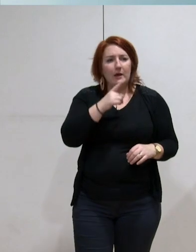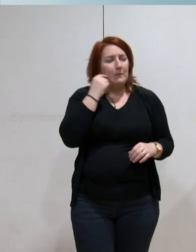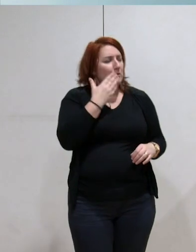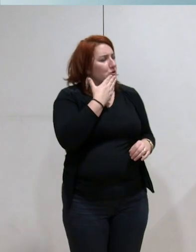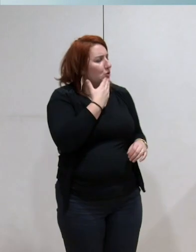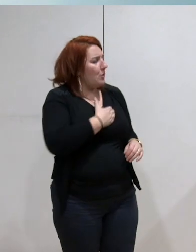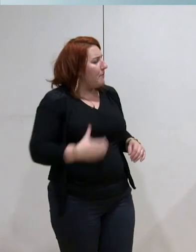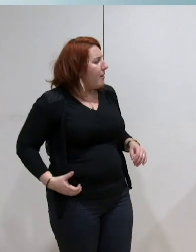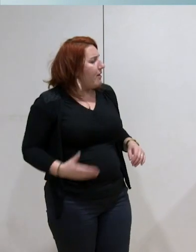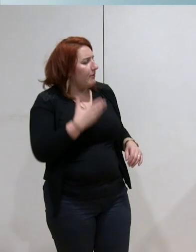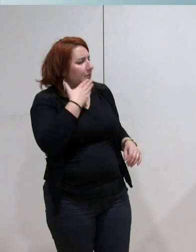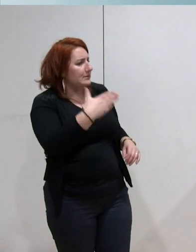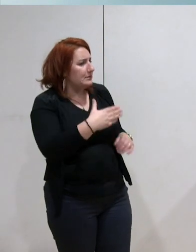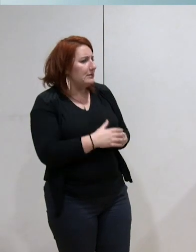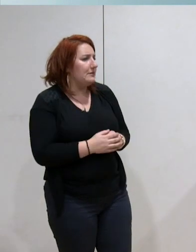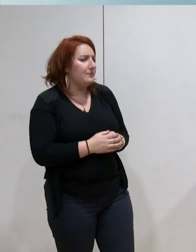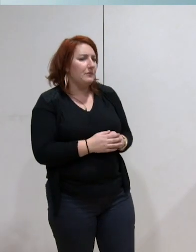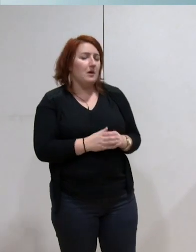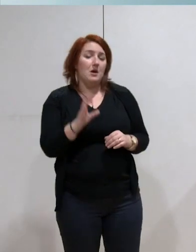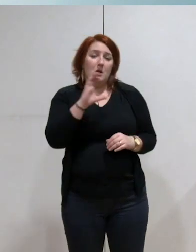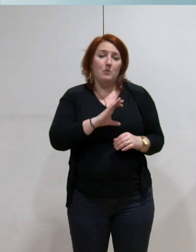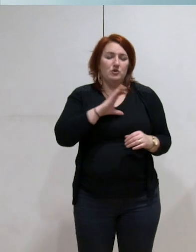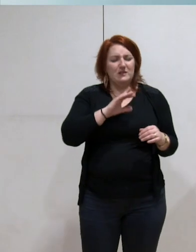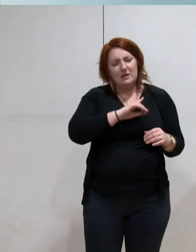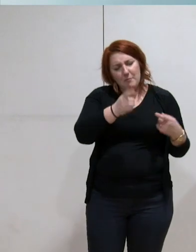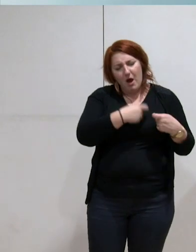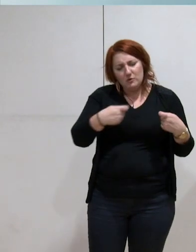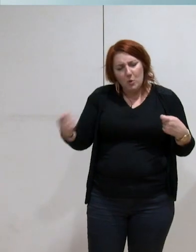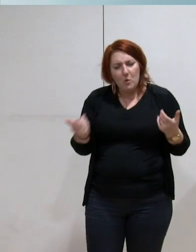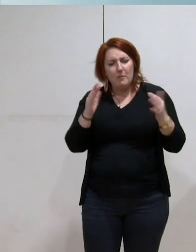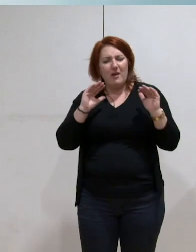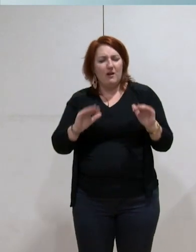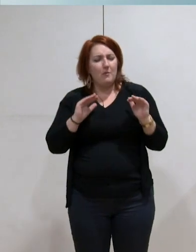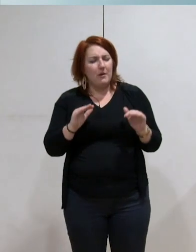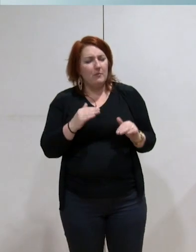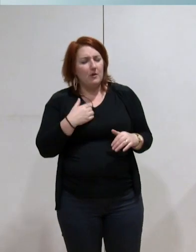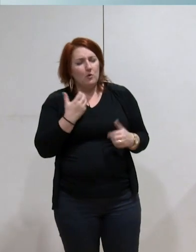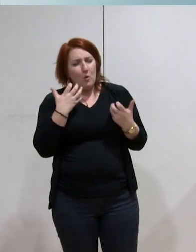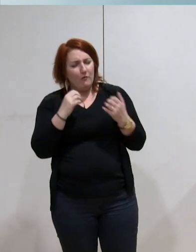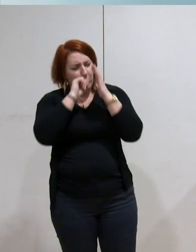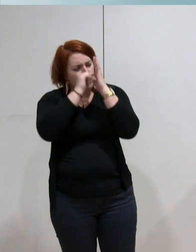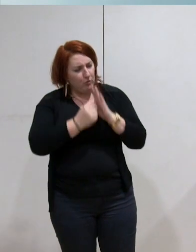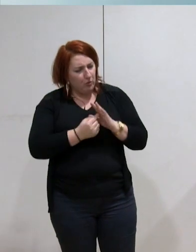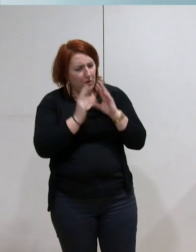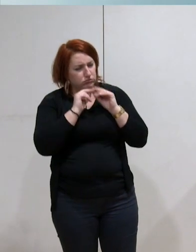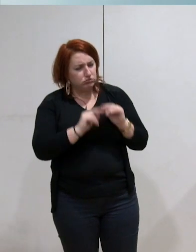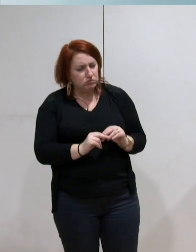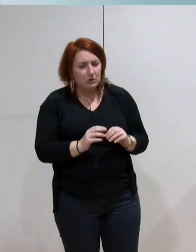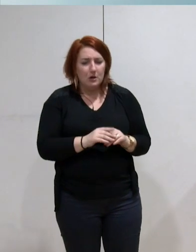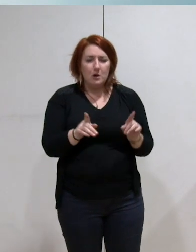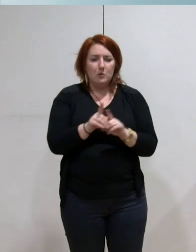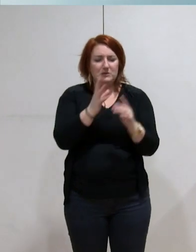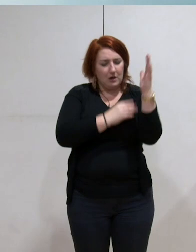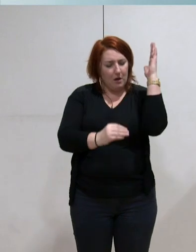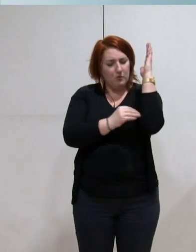merci euh je vais essayer de pas être trop long mais quand même il y a plusieurs points sur lesquels on voulait s'arrêter et on a aussi deux amendements